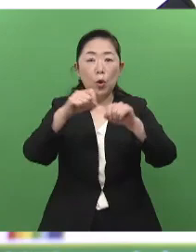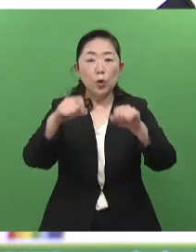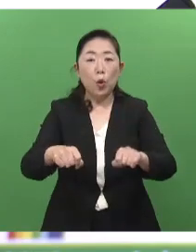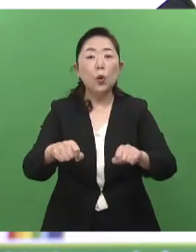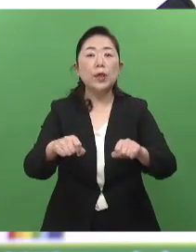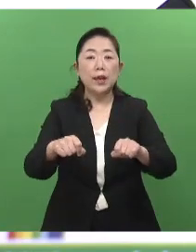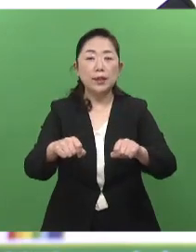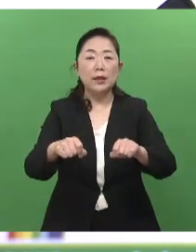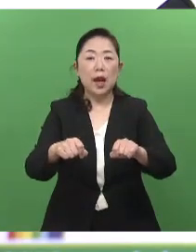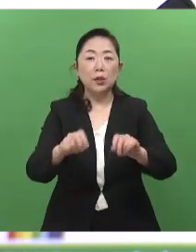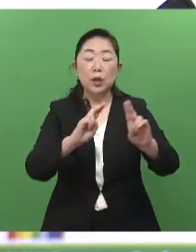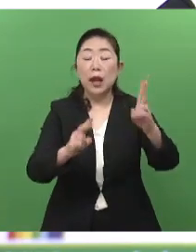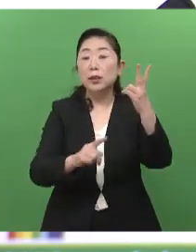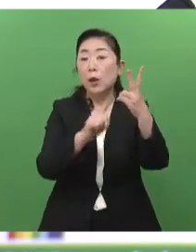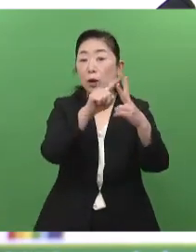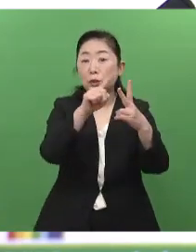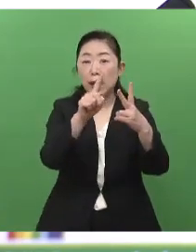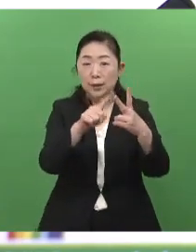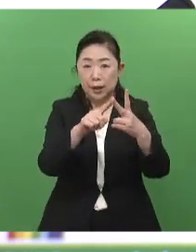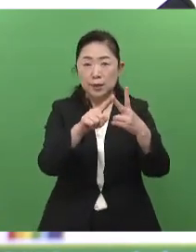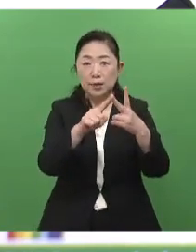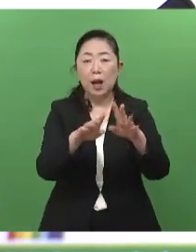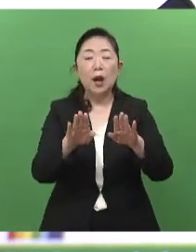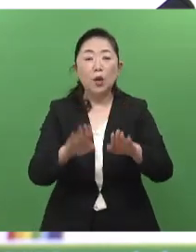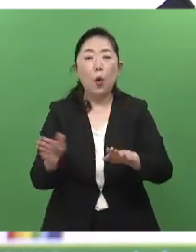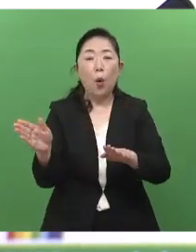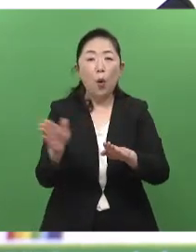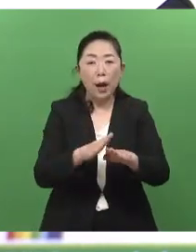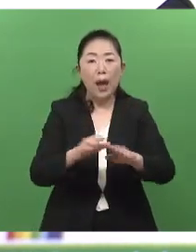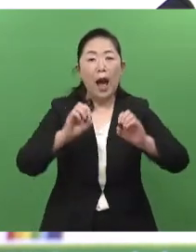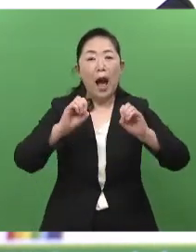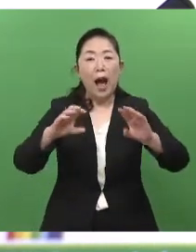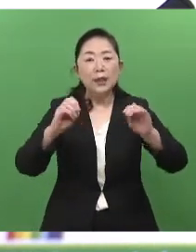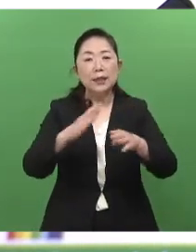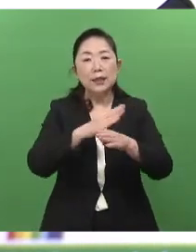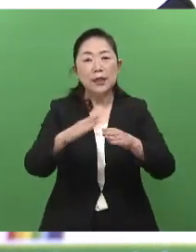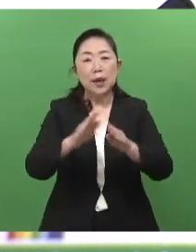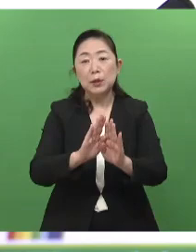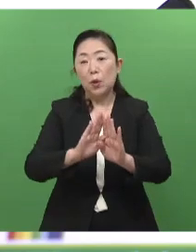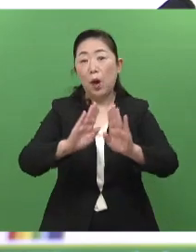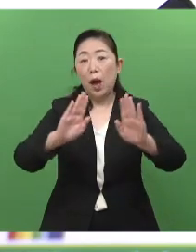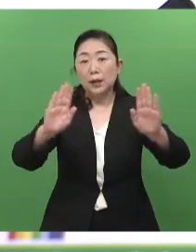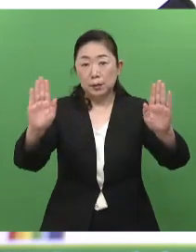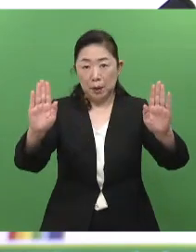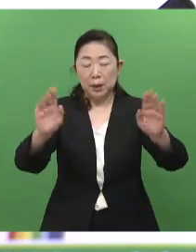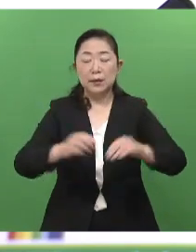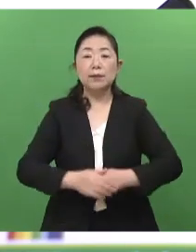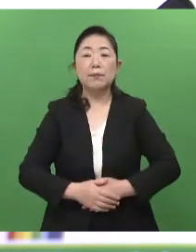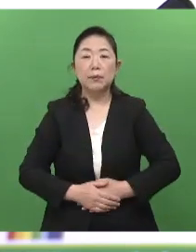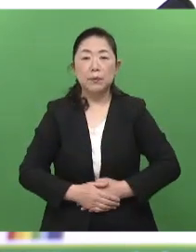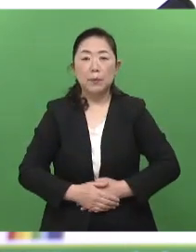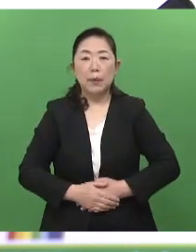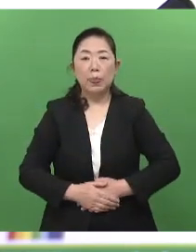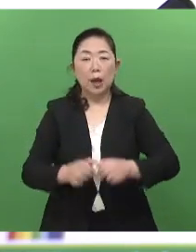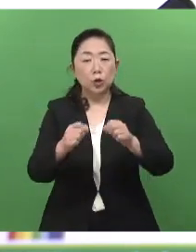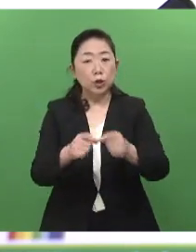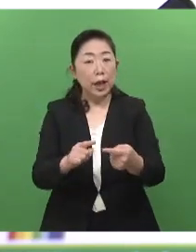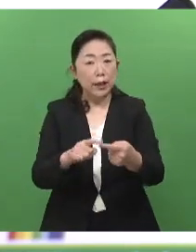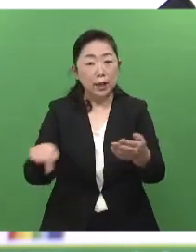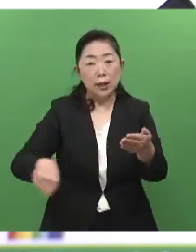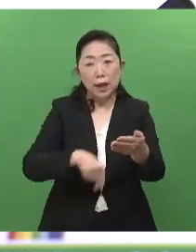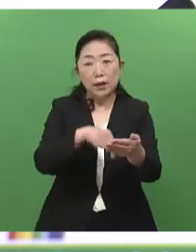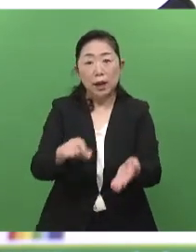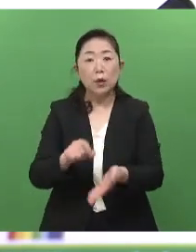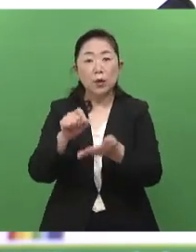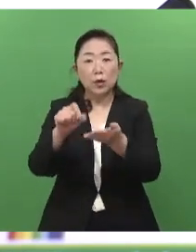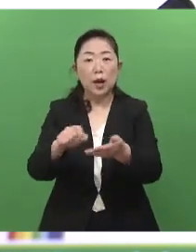からですけれども混雑情報配信サービスを提供するということであります。で、具体的に申し上げます